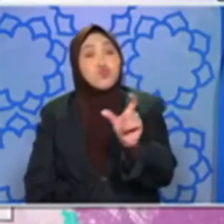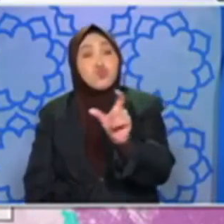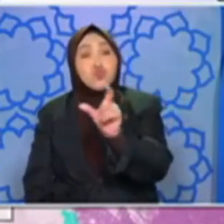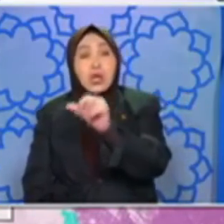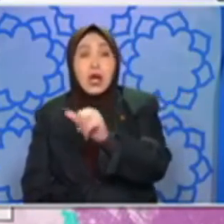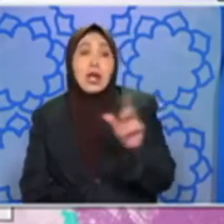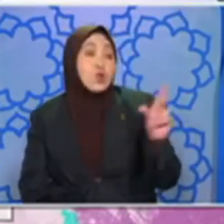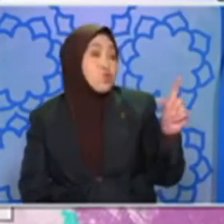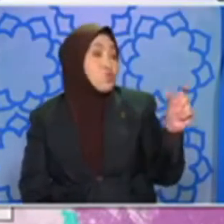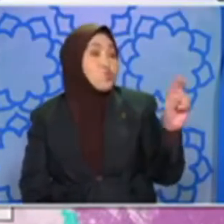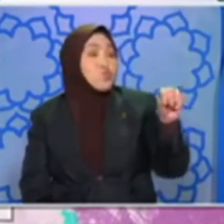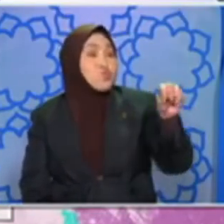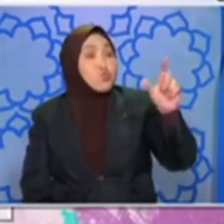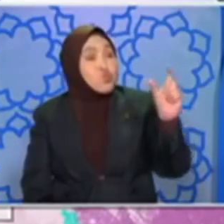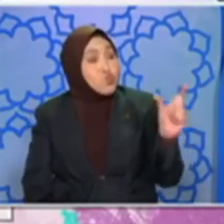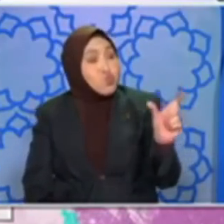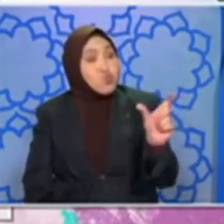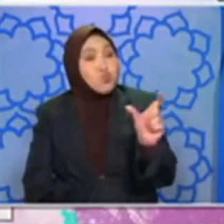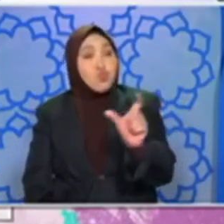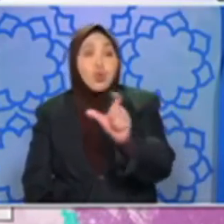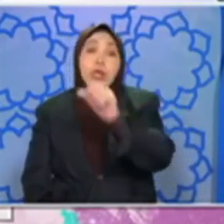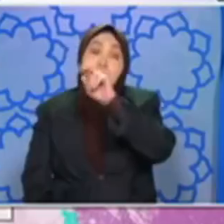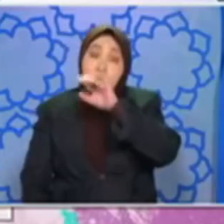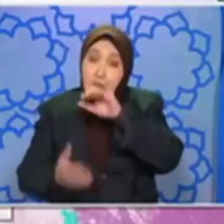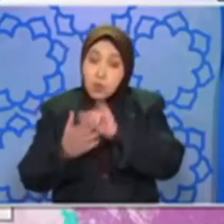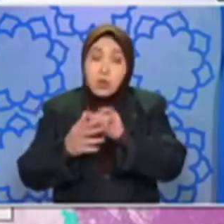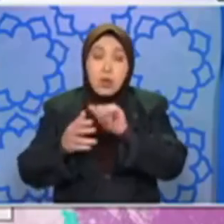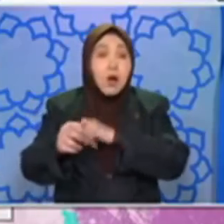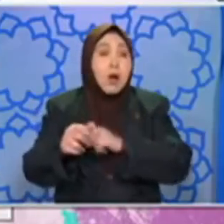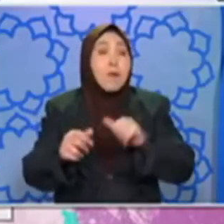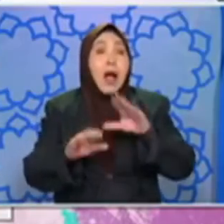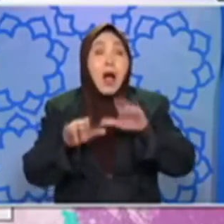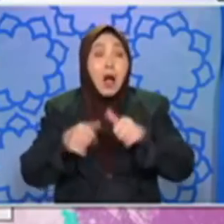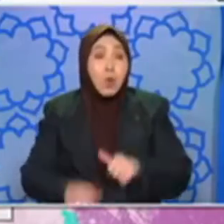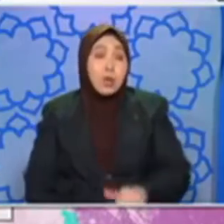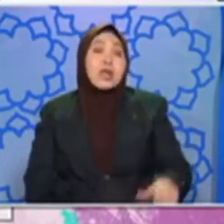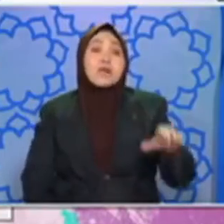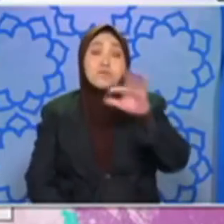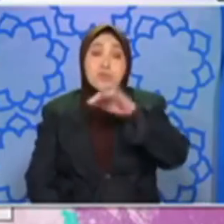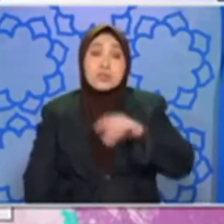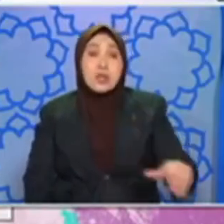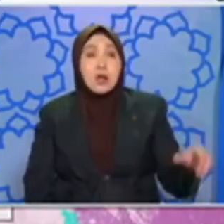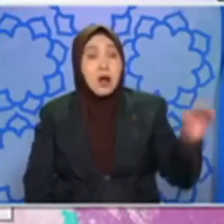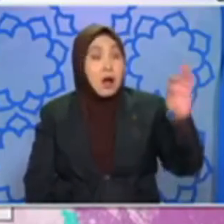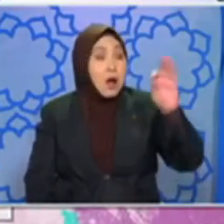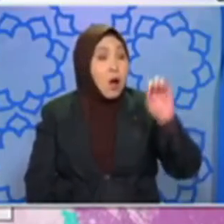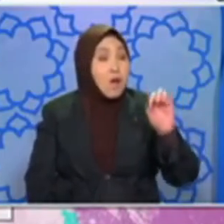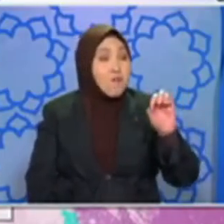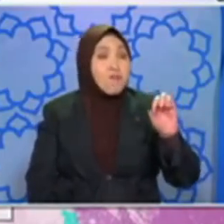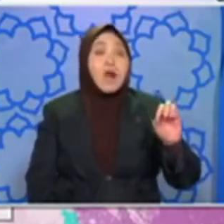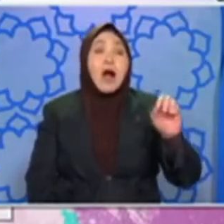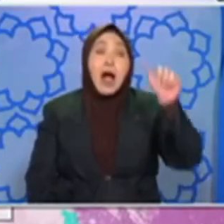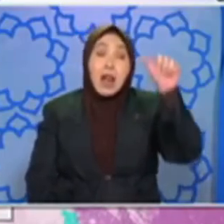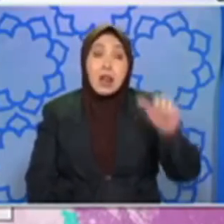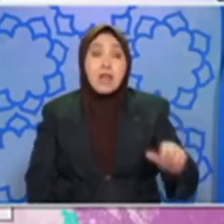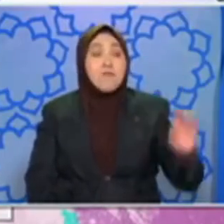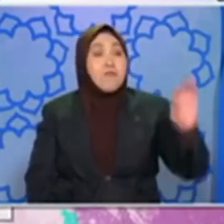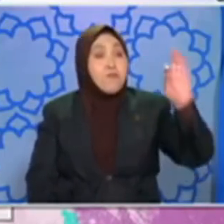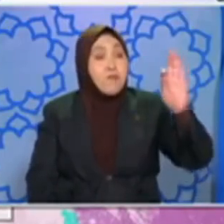Nun di hujung. Kemudian sama lah qaf. Macam mana eja qaf? Qaf, alif, fa.